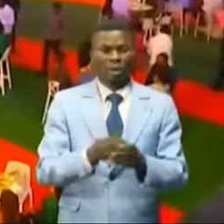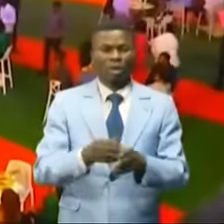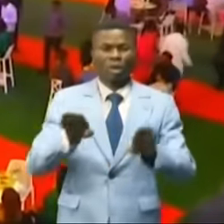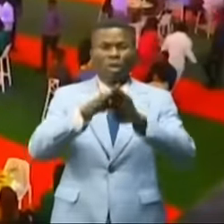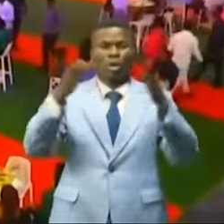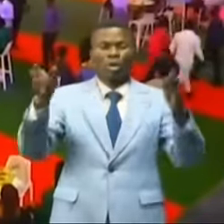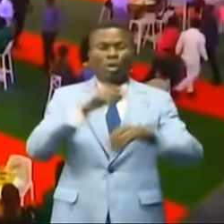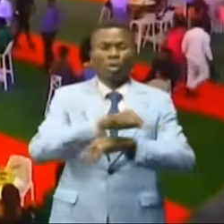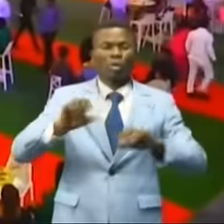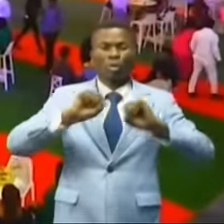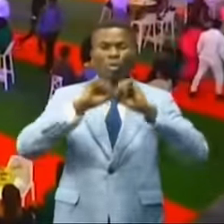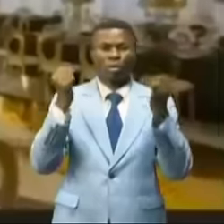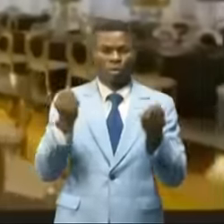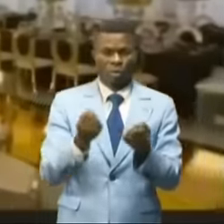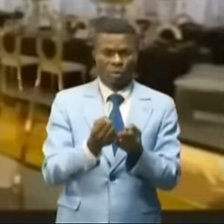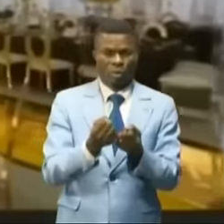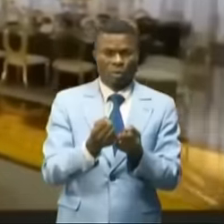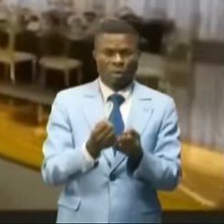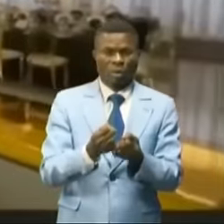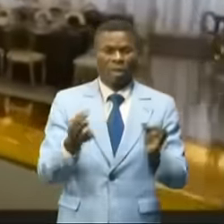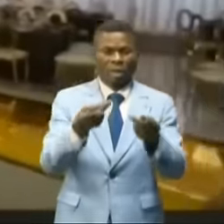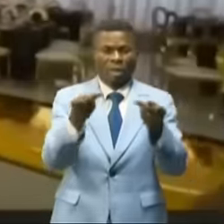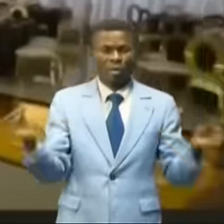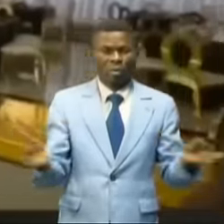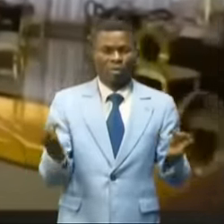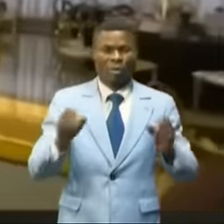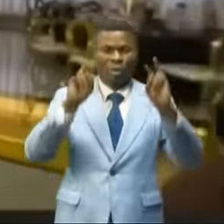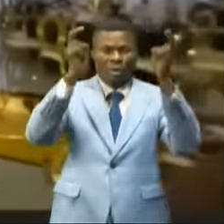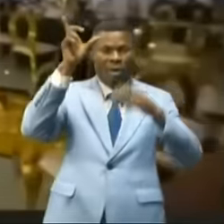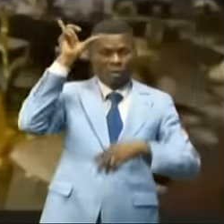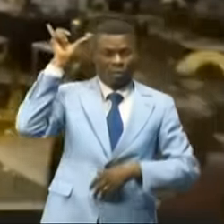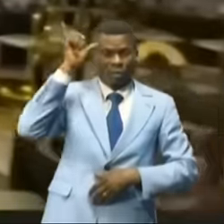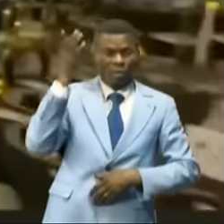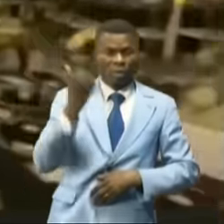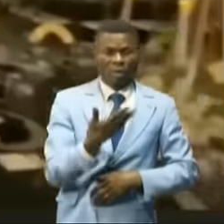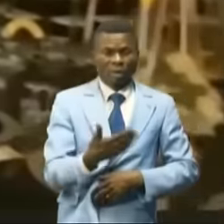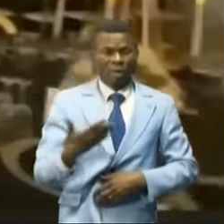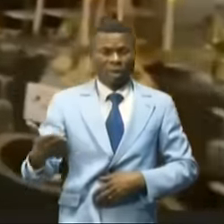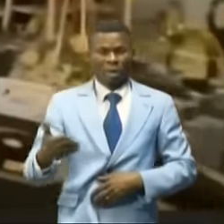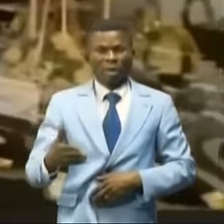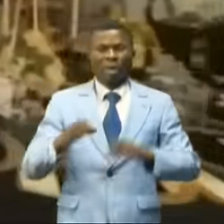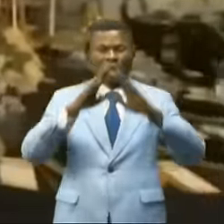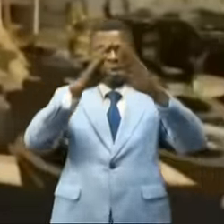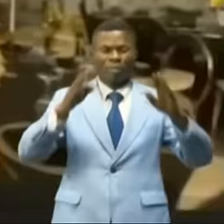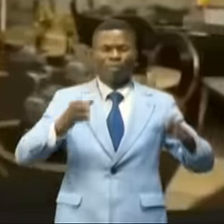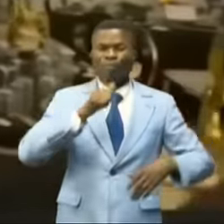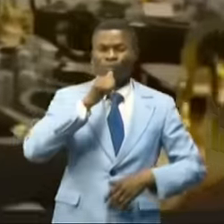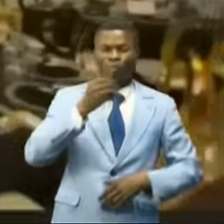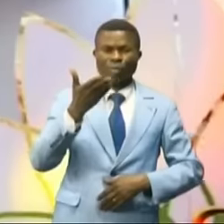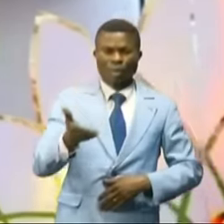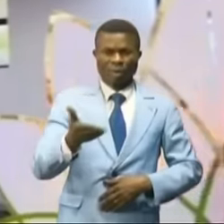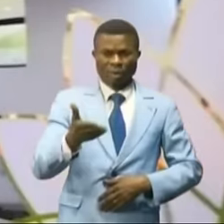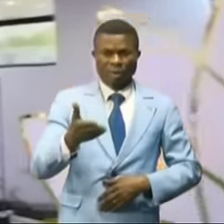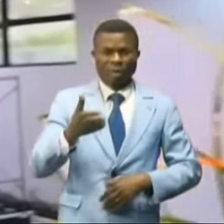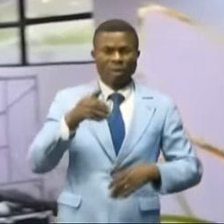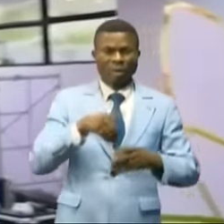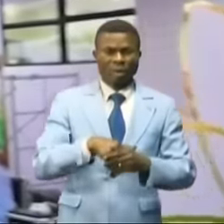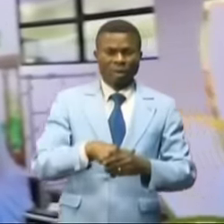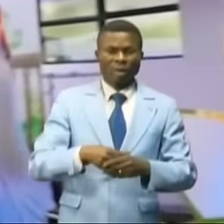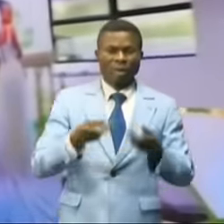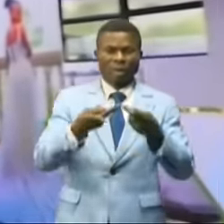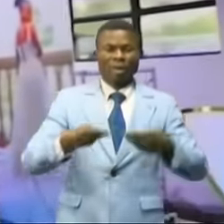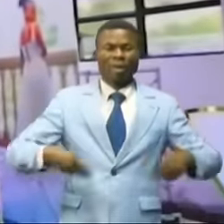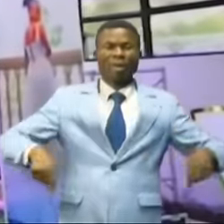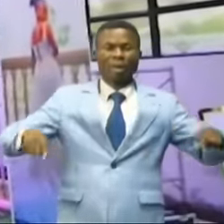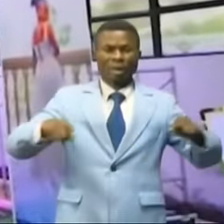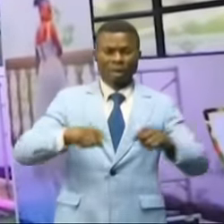siège social et un espace de fête à Lubumbashi avec un immense chapiteau ultramoderne. C'était le samedi 10